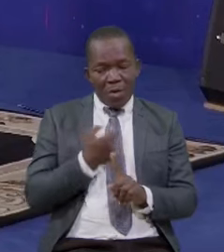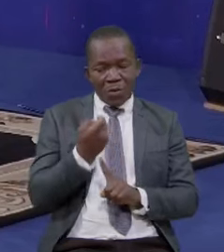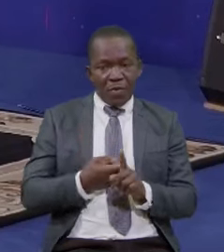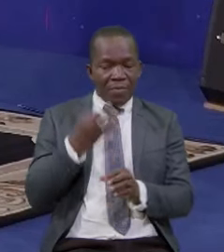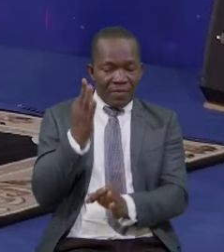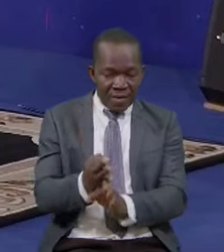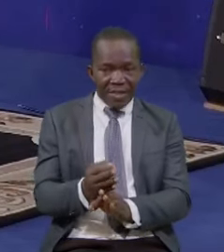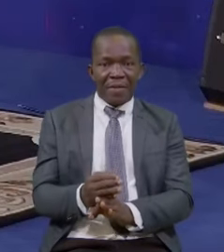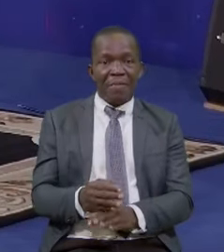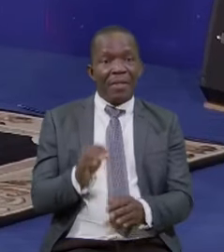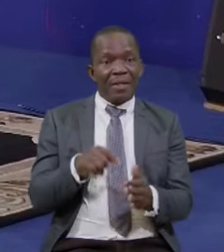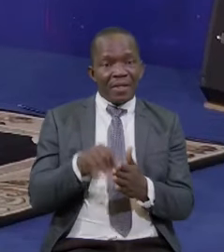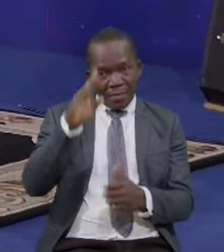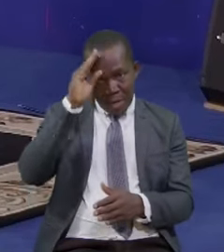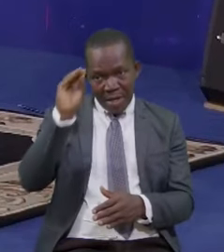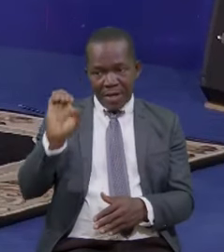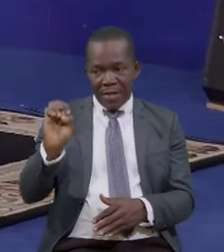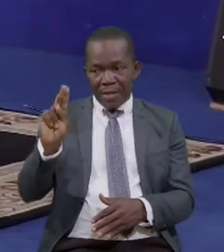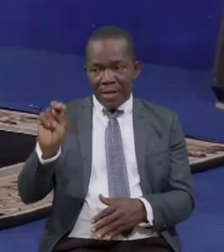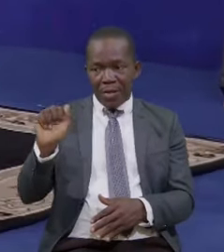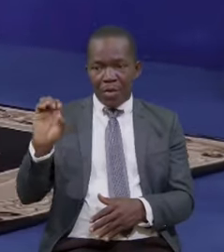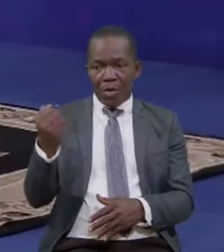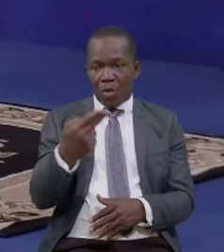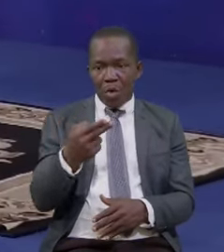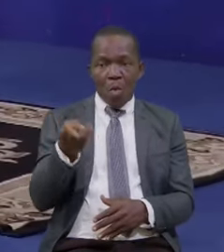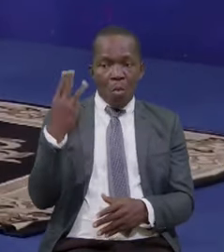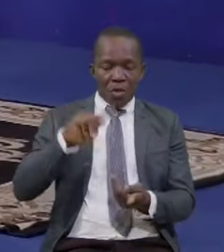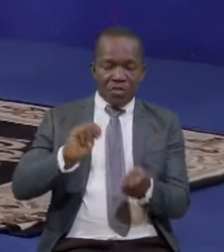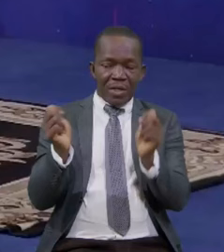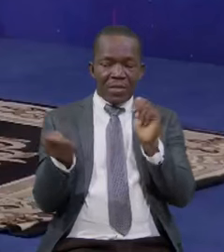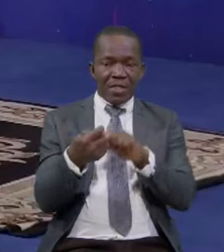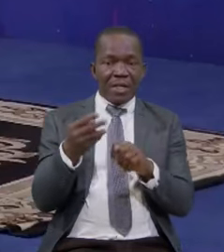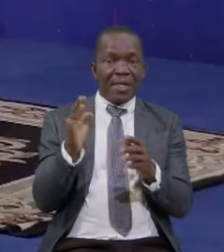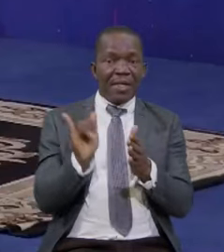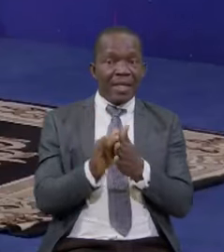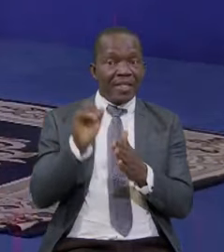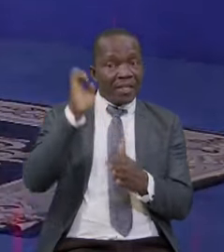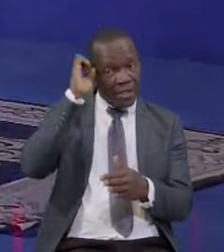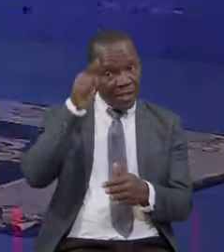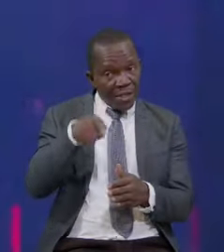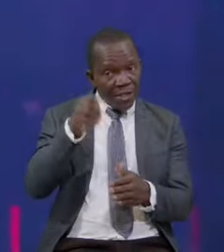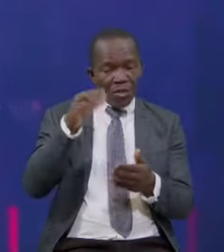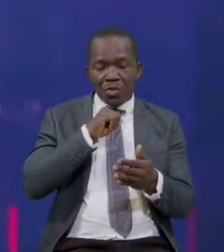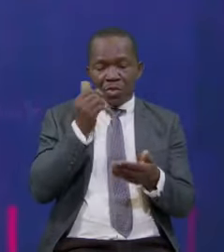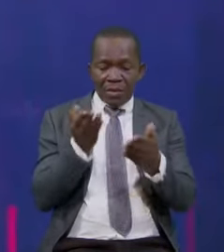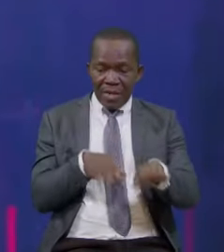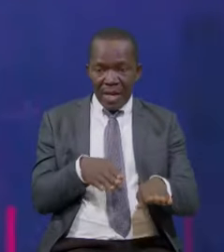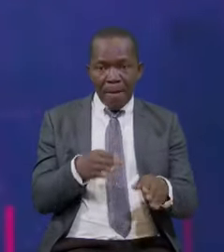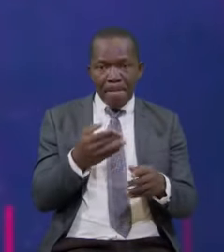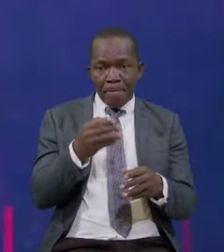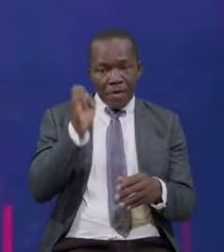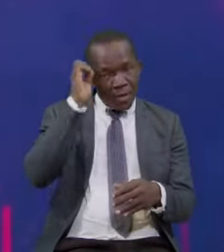enlevé pour qu'il ne vit point la mort et qu' ne parut plus parce que Dieu l'avait